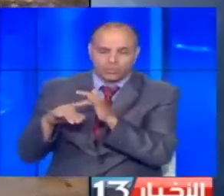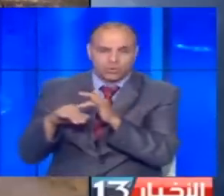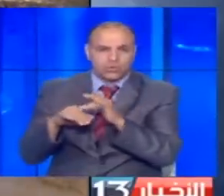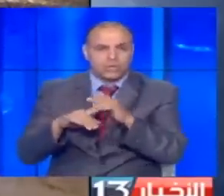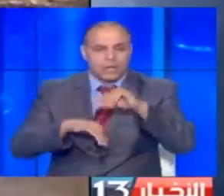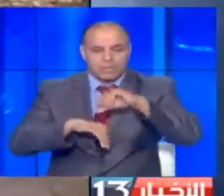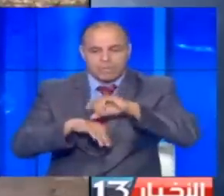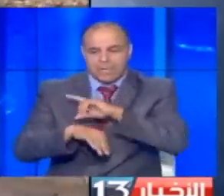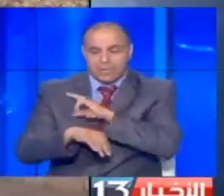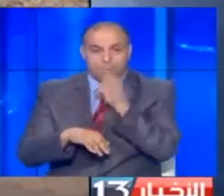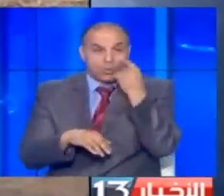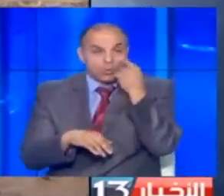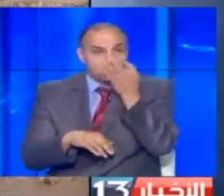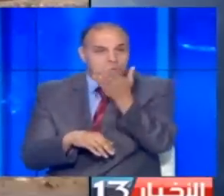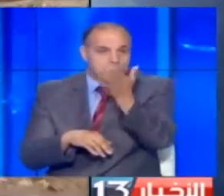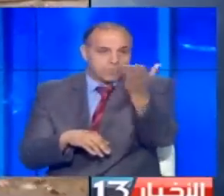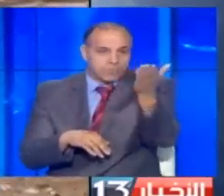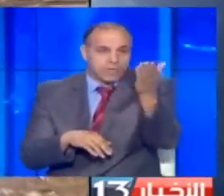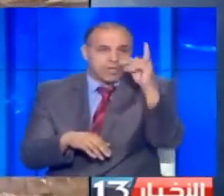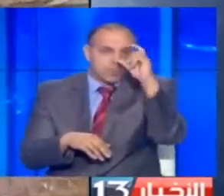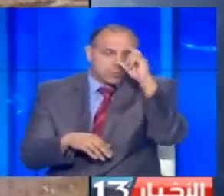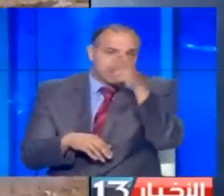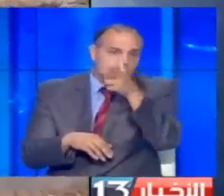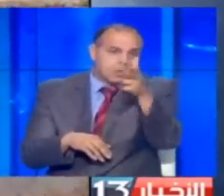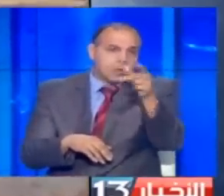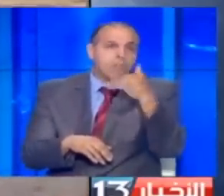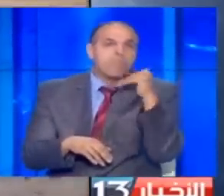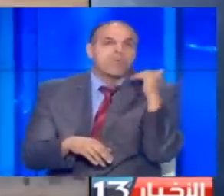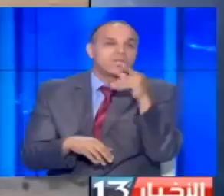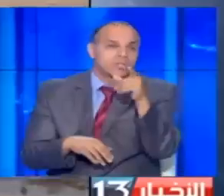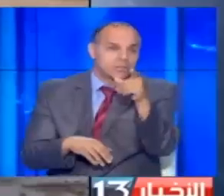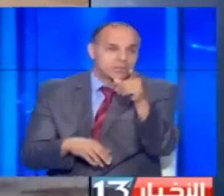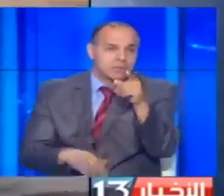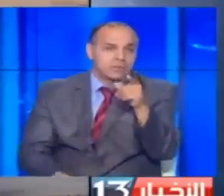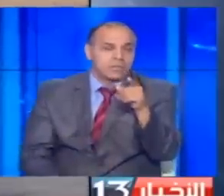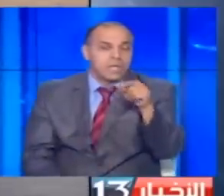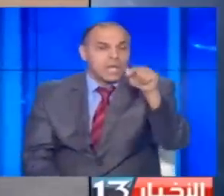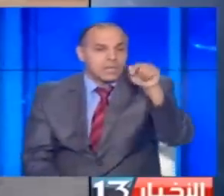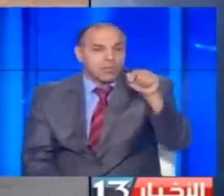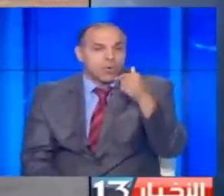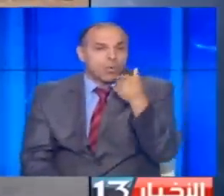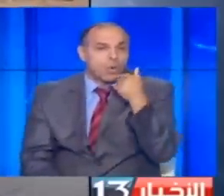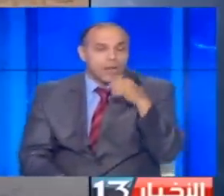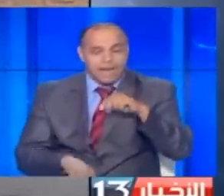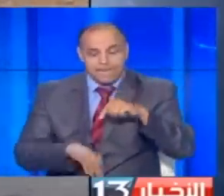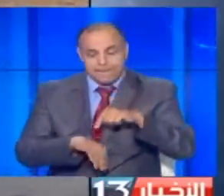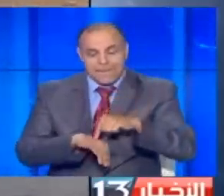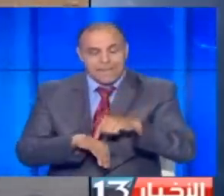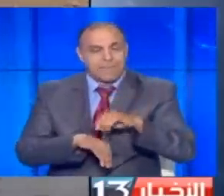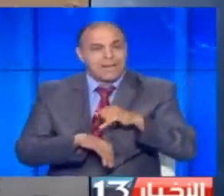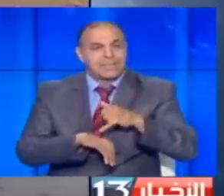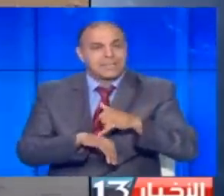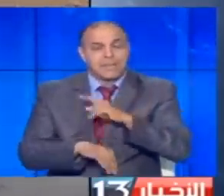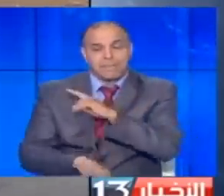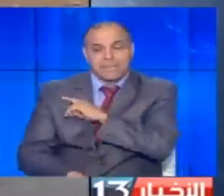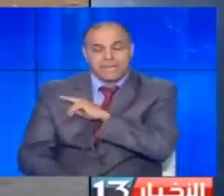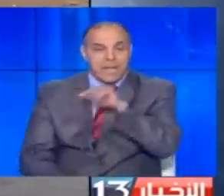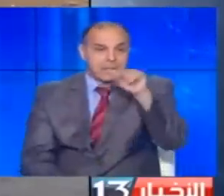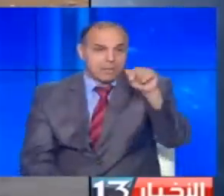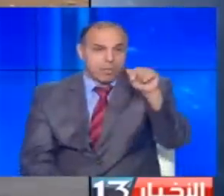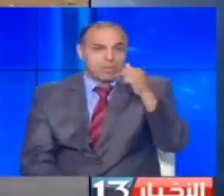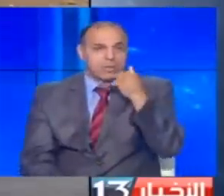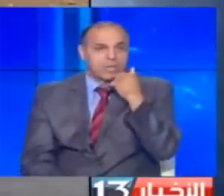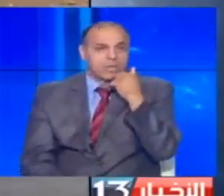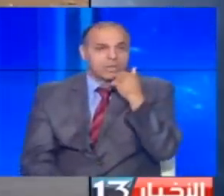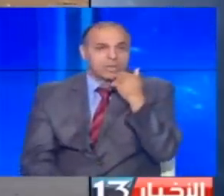ندين كما تبين الصوره حاليا في المحصله ساميه مدينه طوينا مدينه مدينه الان